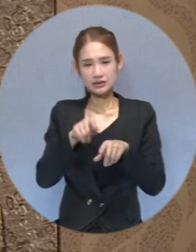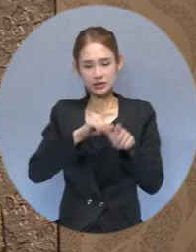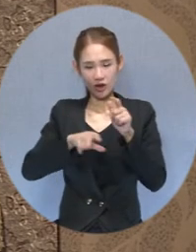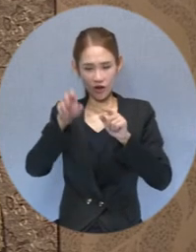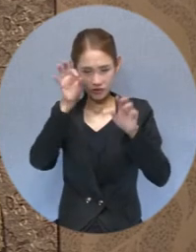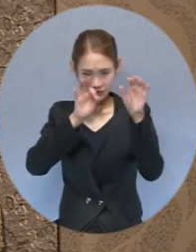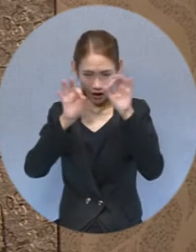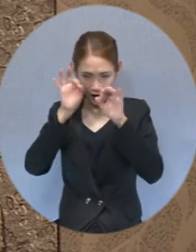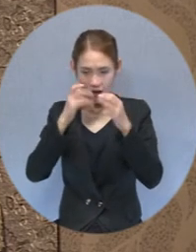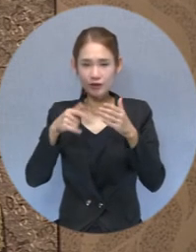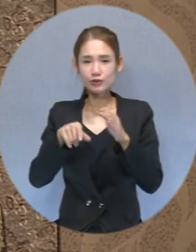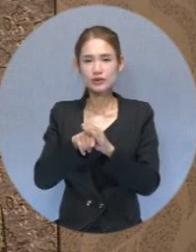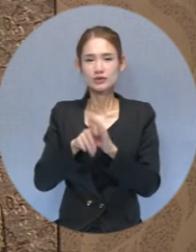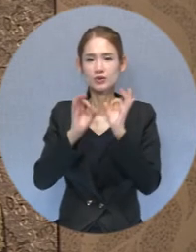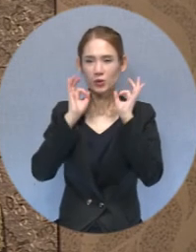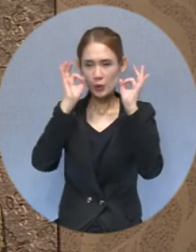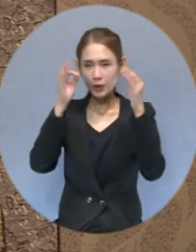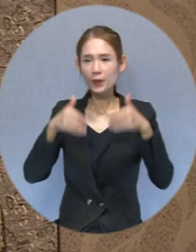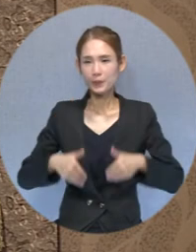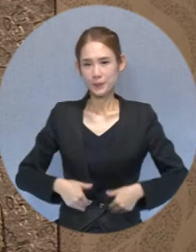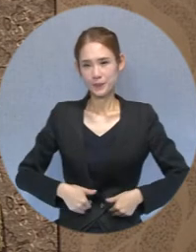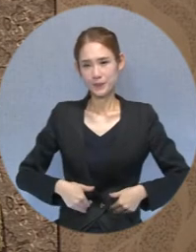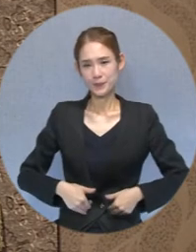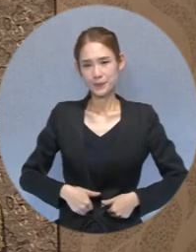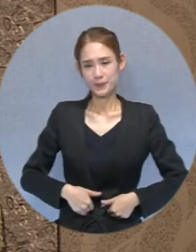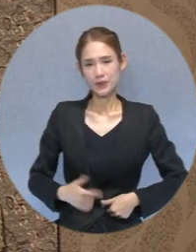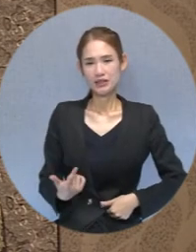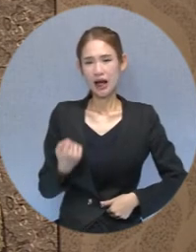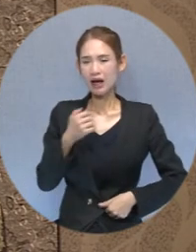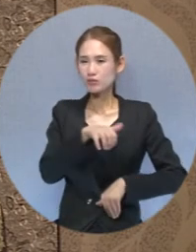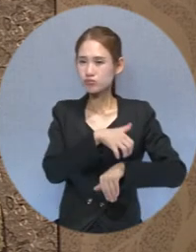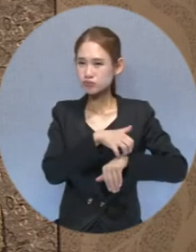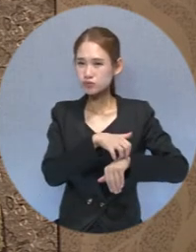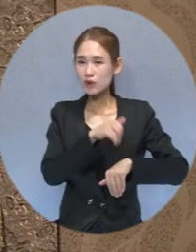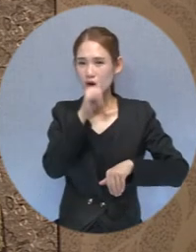있도록 하고 저희는 먼저 이제 당장 불편하니까